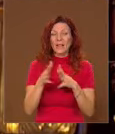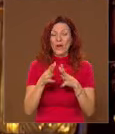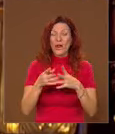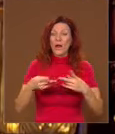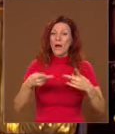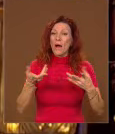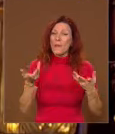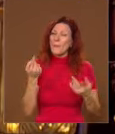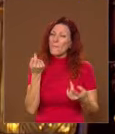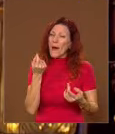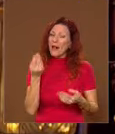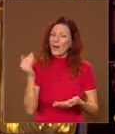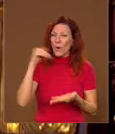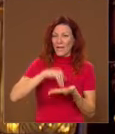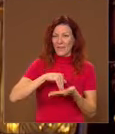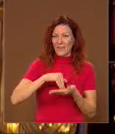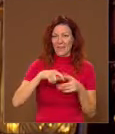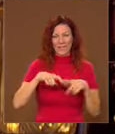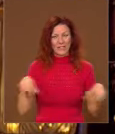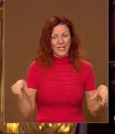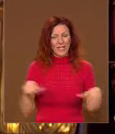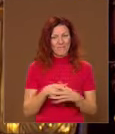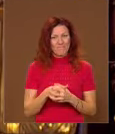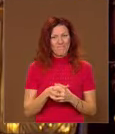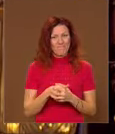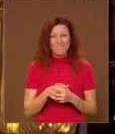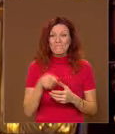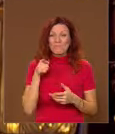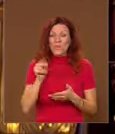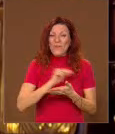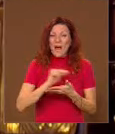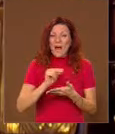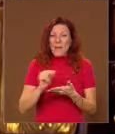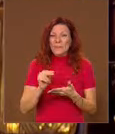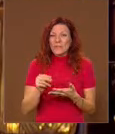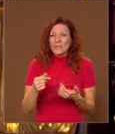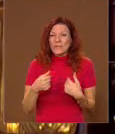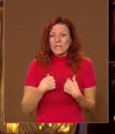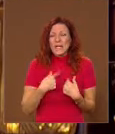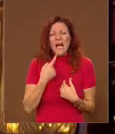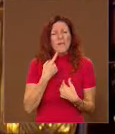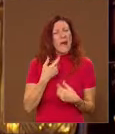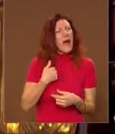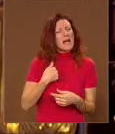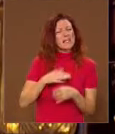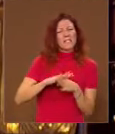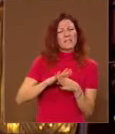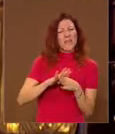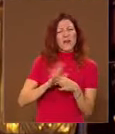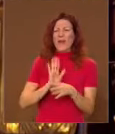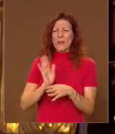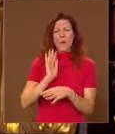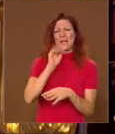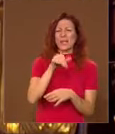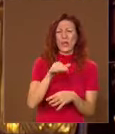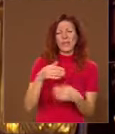слушаме притчата от преди 2000 години, като че ли за нас е писана, ожених се, казва, не мога да дойда, имам си, да кажем,